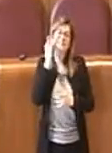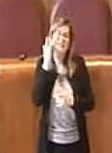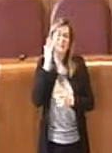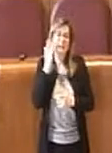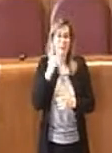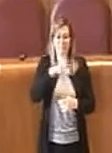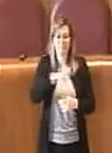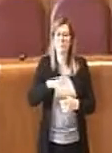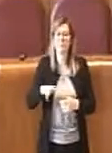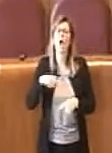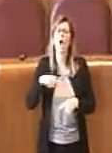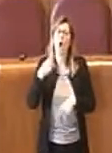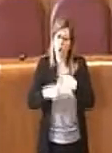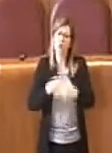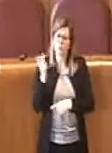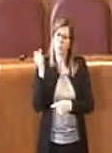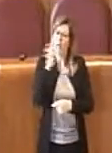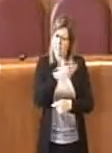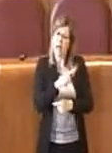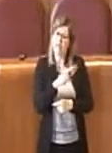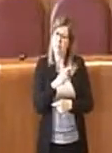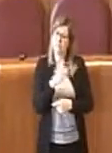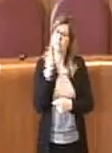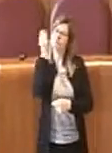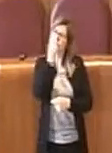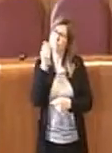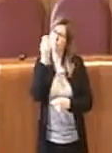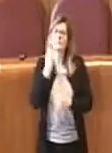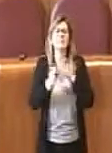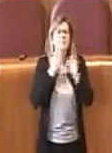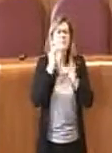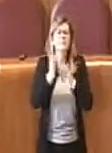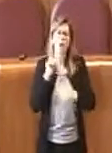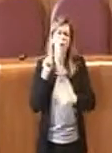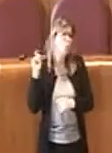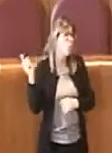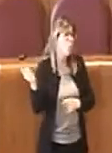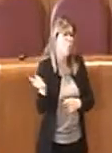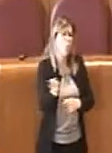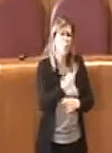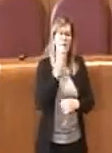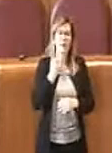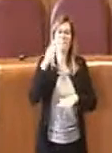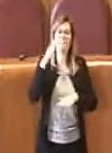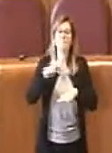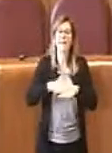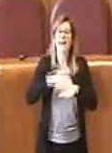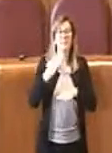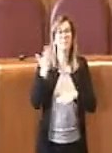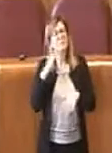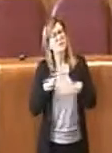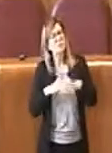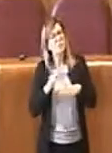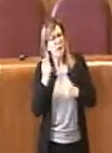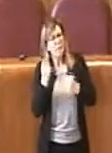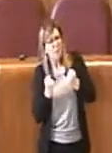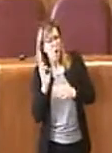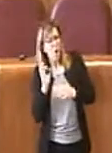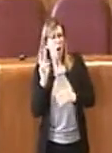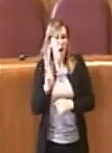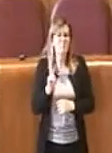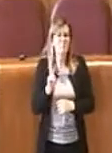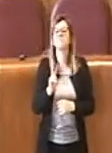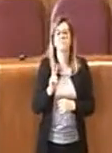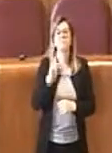gratuita questo significherebbe che tutti la mattina anche chi magari era indeciso si metterebbe in automobile per recarsi nelle aree